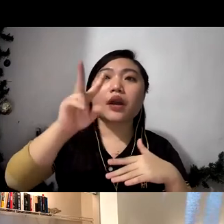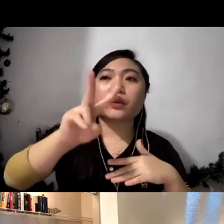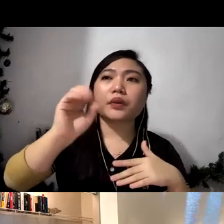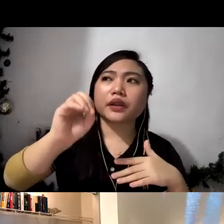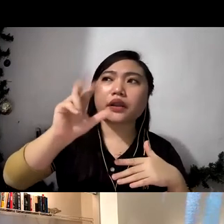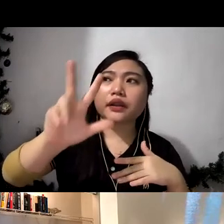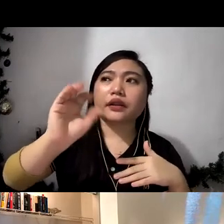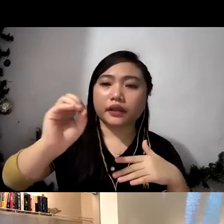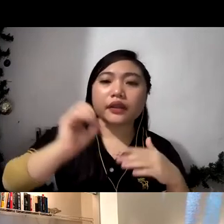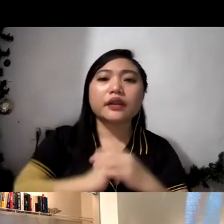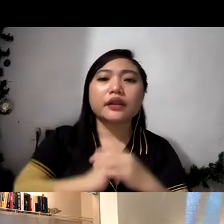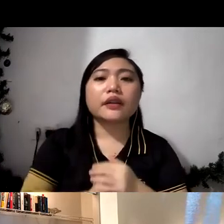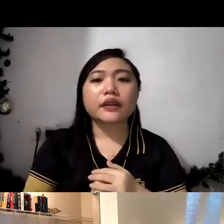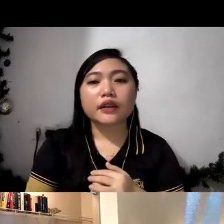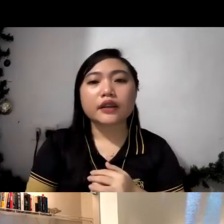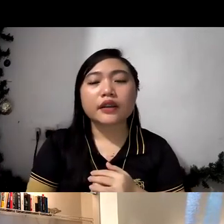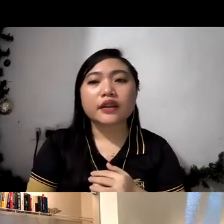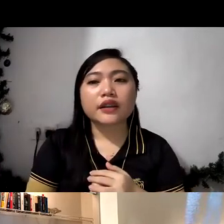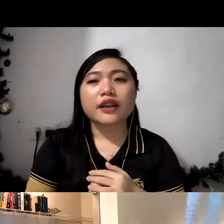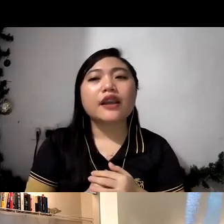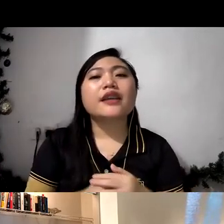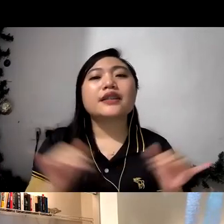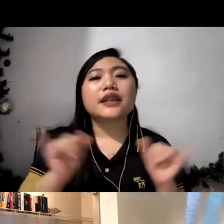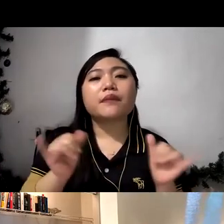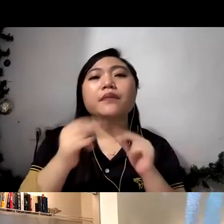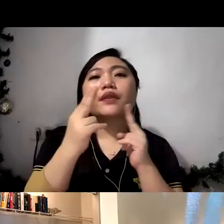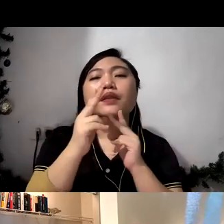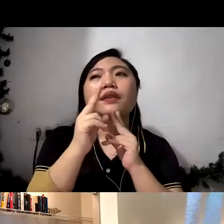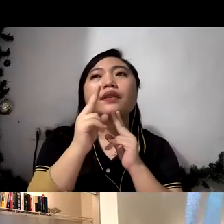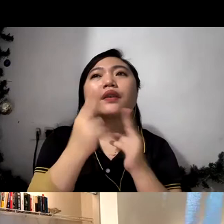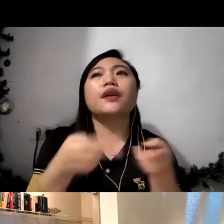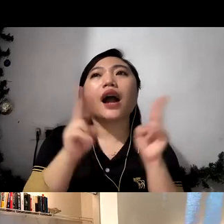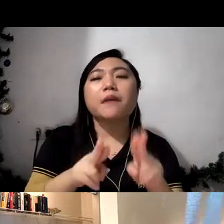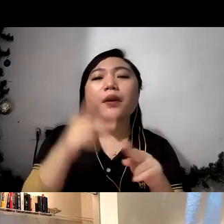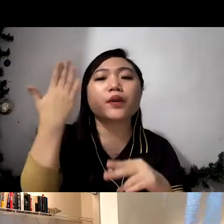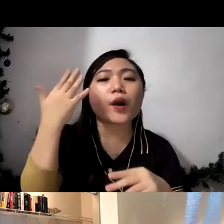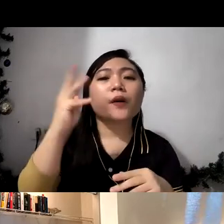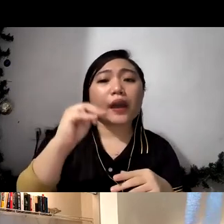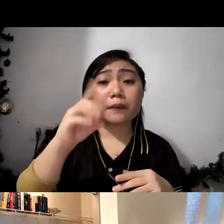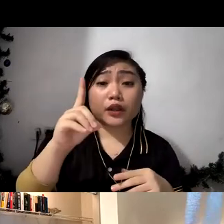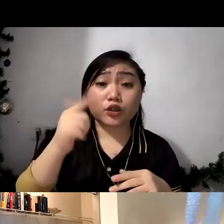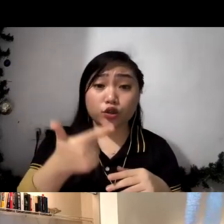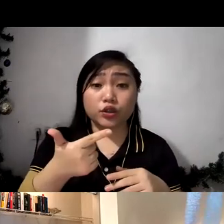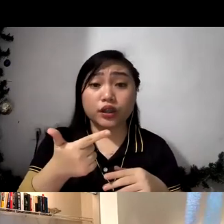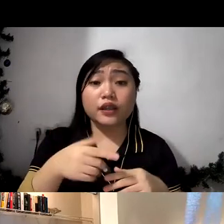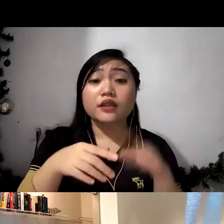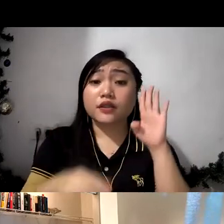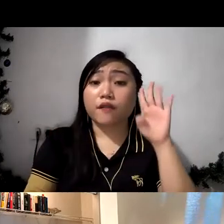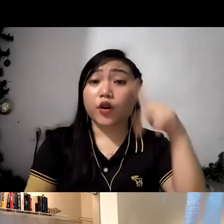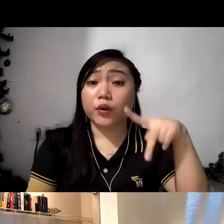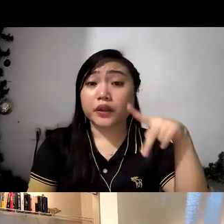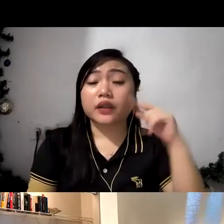2030. Katulad po ng nangyari no nung MDG na nagkaroon tayo ng programa sa Pantawid Pamilya Pilipino Program,